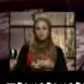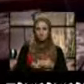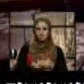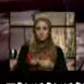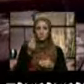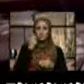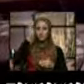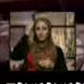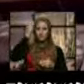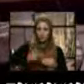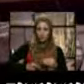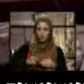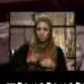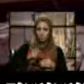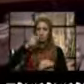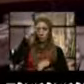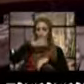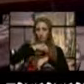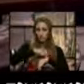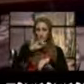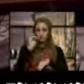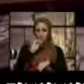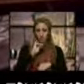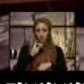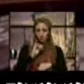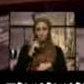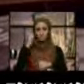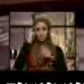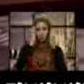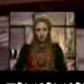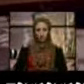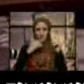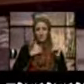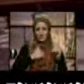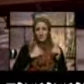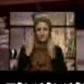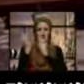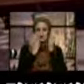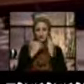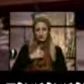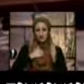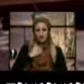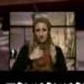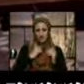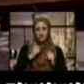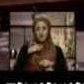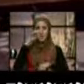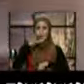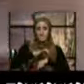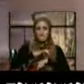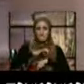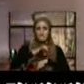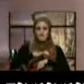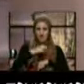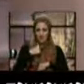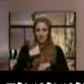الإنسان يستطيع أن نسميه، العلماء نفسه يسمونه الإسقاط. فأنا أخرج ما عندي من أمراض فأضعها